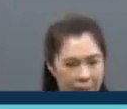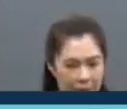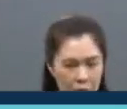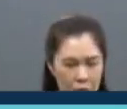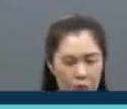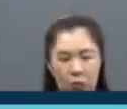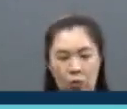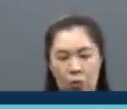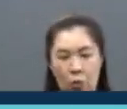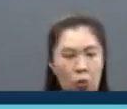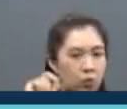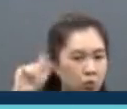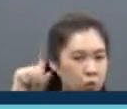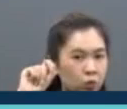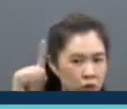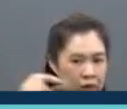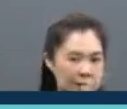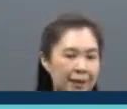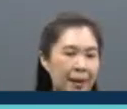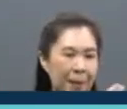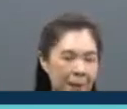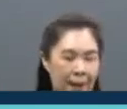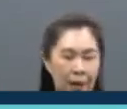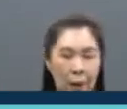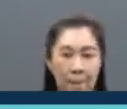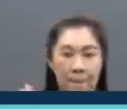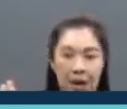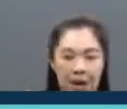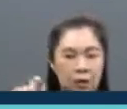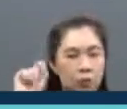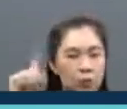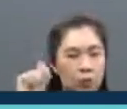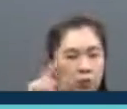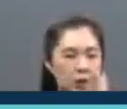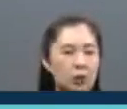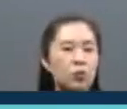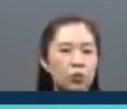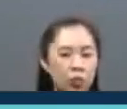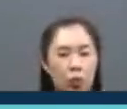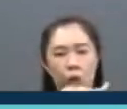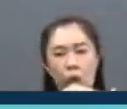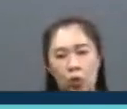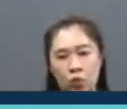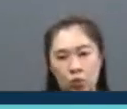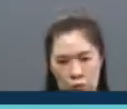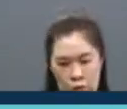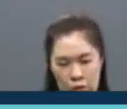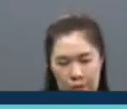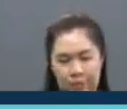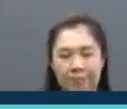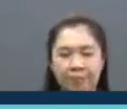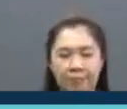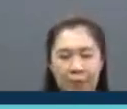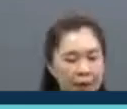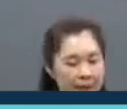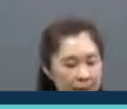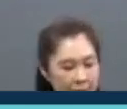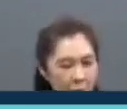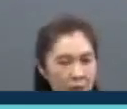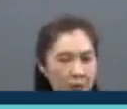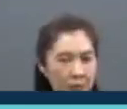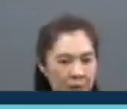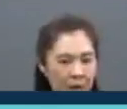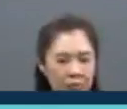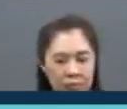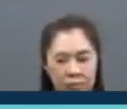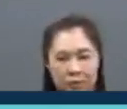การท่องเที่ยวแห่งประเทศไทยหรือททท.กล่าวว่ารัฐบาลร่วมกับททท.จัดกิจกรรมเย็นทั่วล่ามหาสงกรานต์มหาสงกรานต์